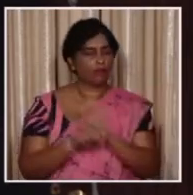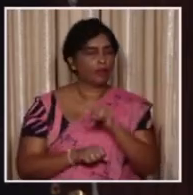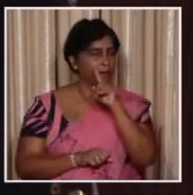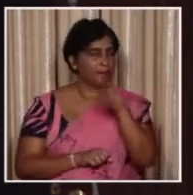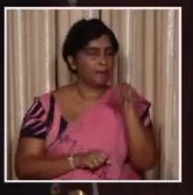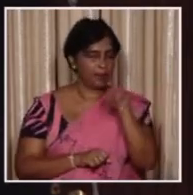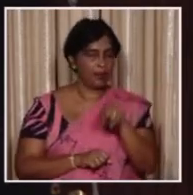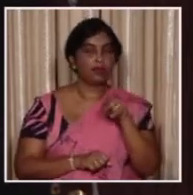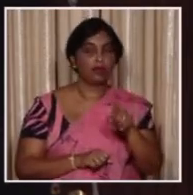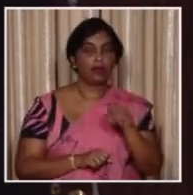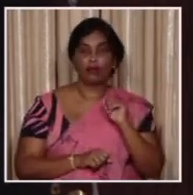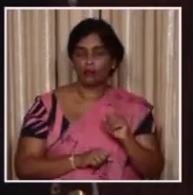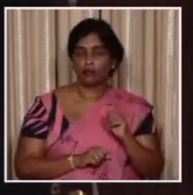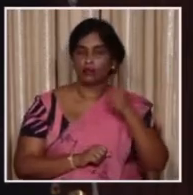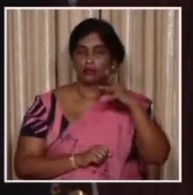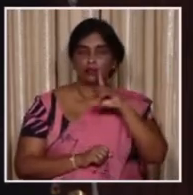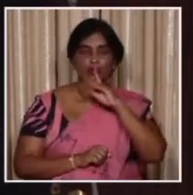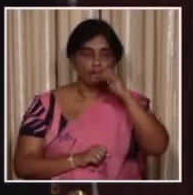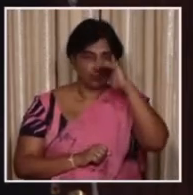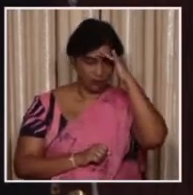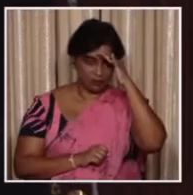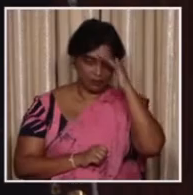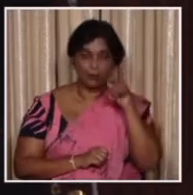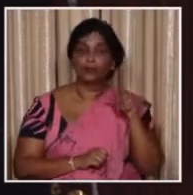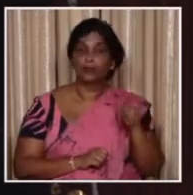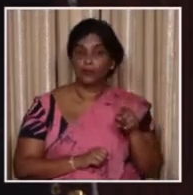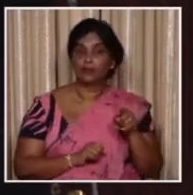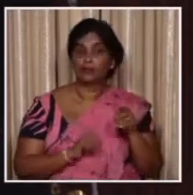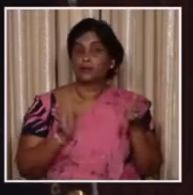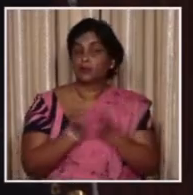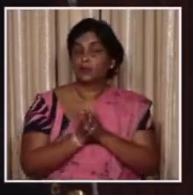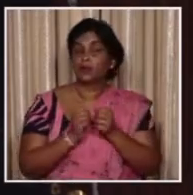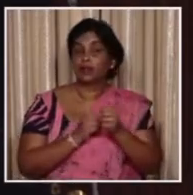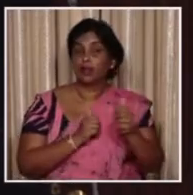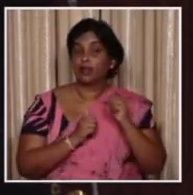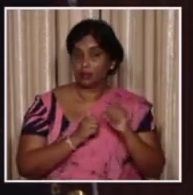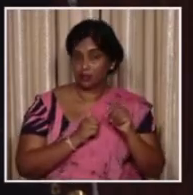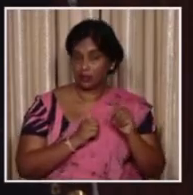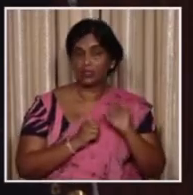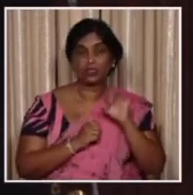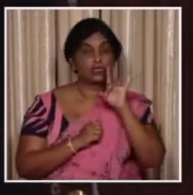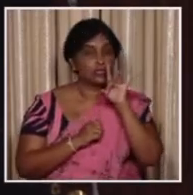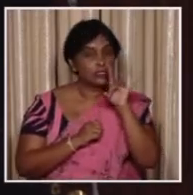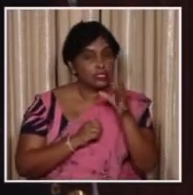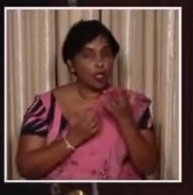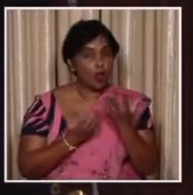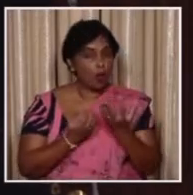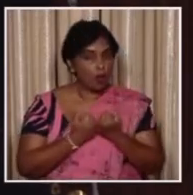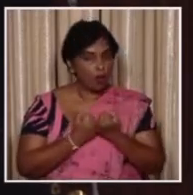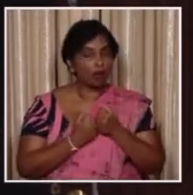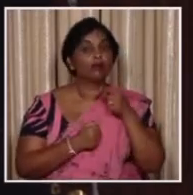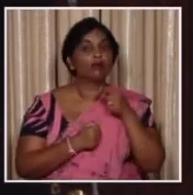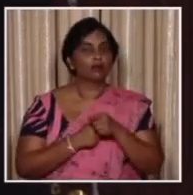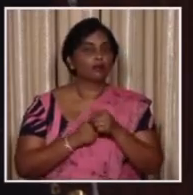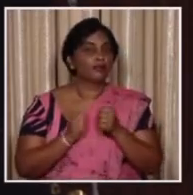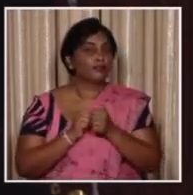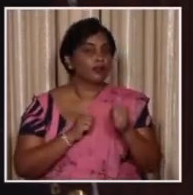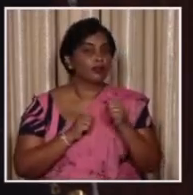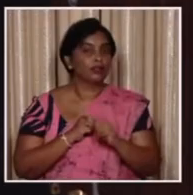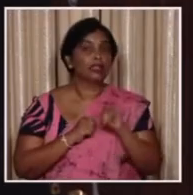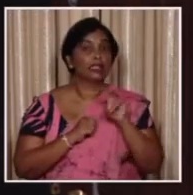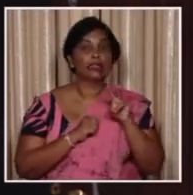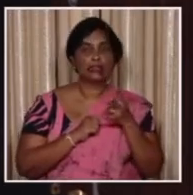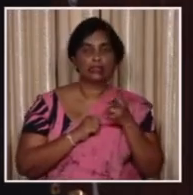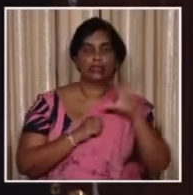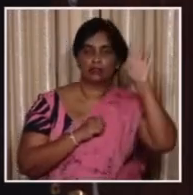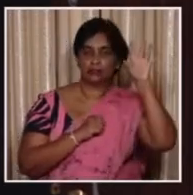වැරදි. මොකද නියෝජ්‍ය කතානායකතුමනි මේ කට්ටිය කරන්නේ මේකයි 100ක් ඕන නම් මේ කට්ටිය කරන්නේ